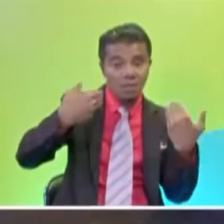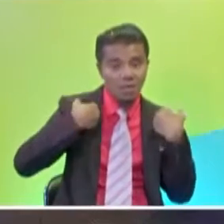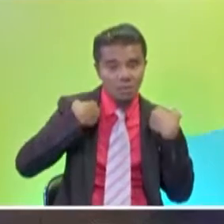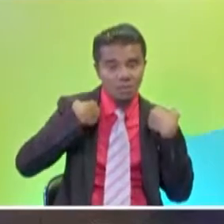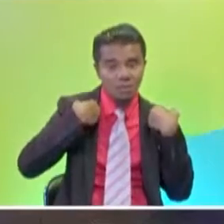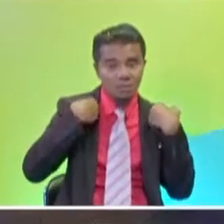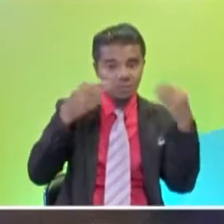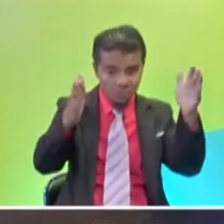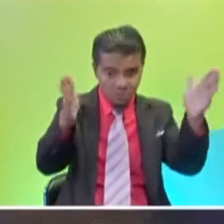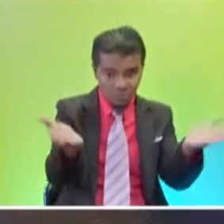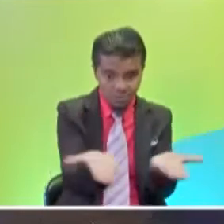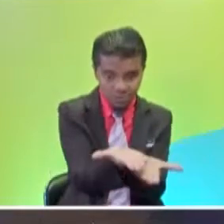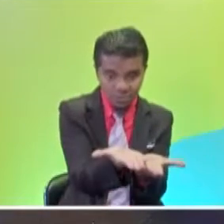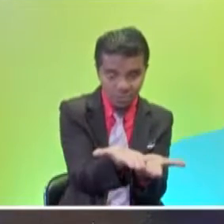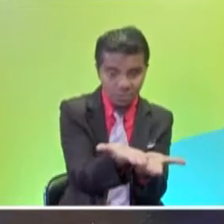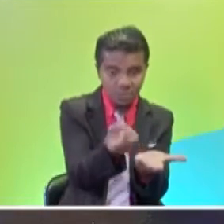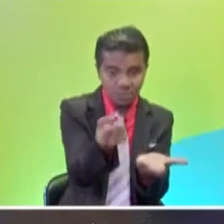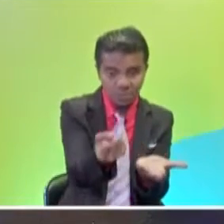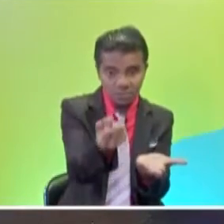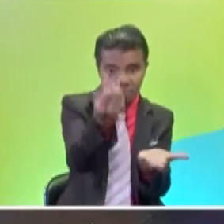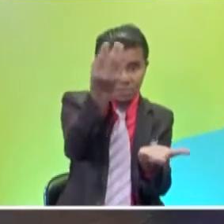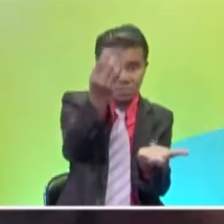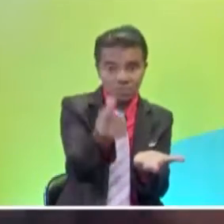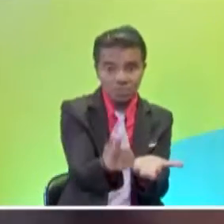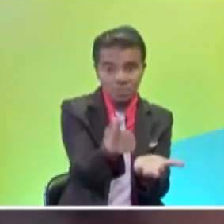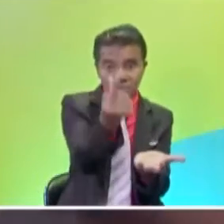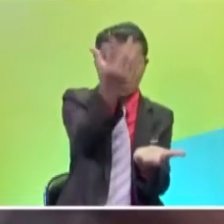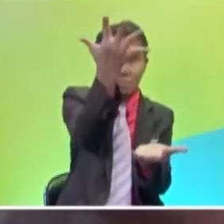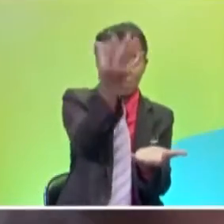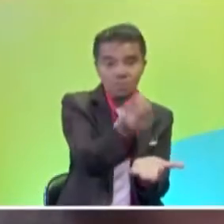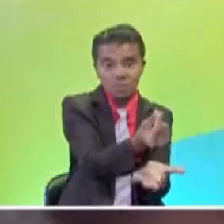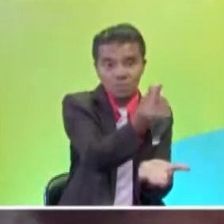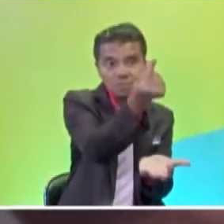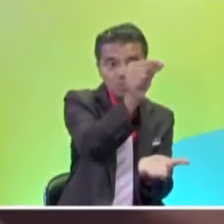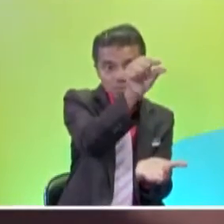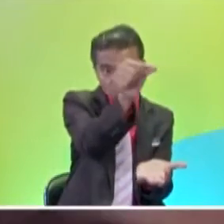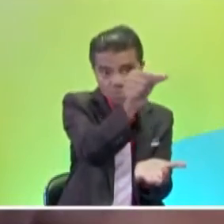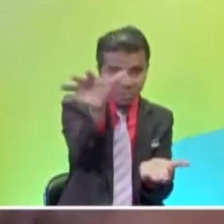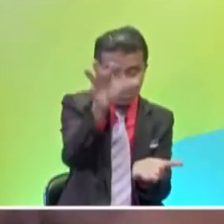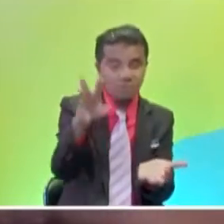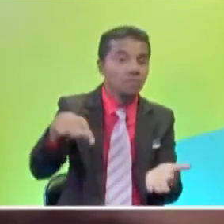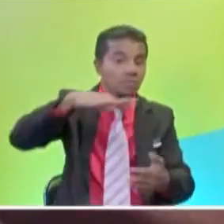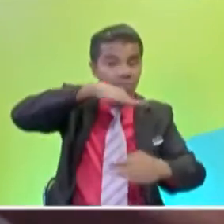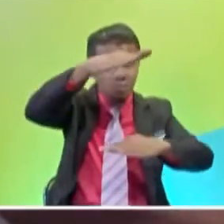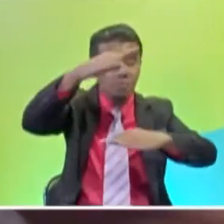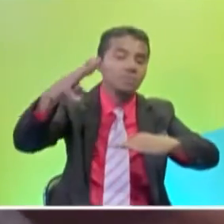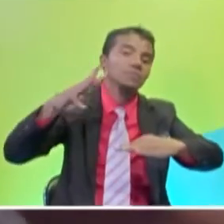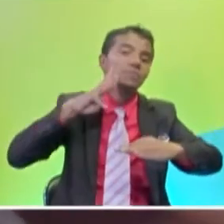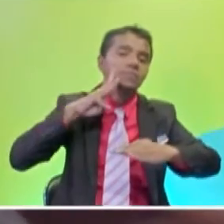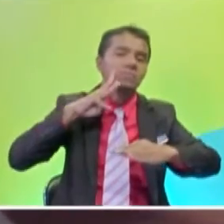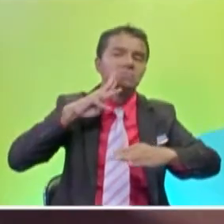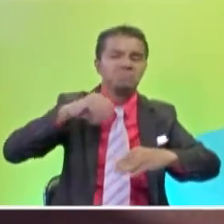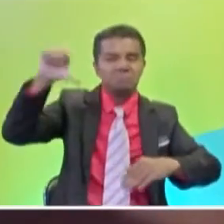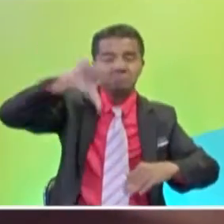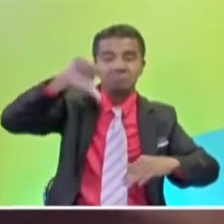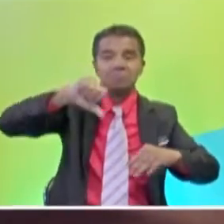biji benih yang tidak sehat dan mungkin dia ada kekurangan di situ. Jadi kita akan ambil seperti biji benih yang timbul tu. Seperti